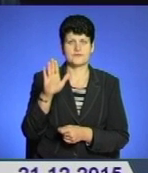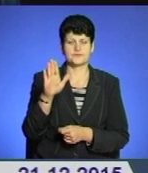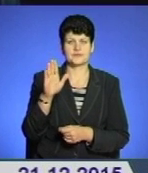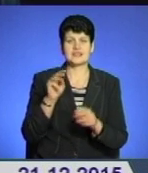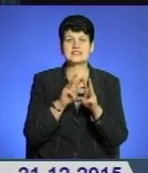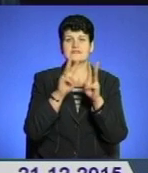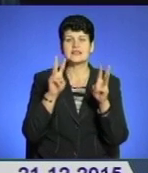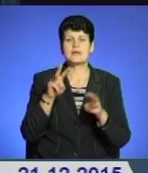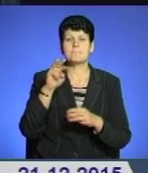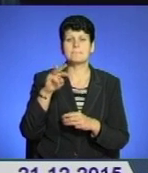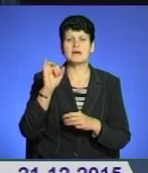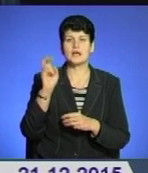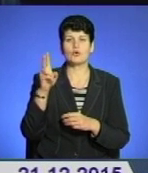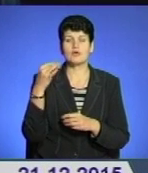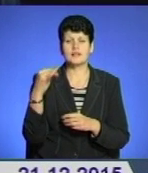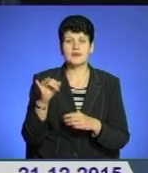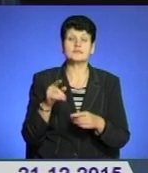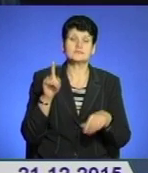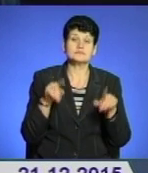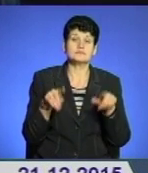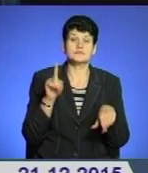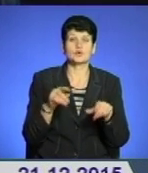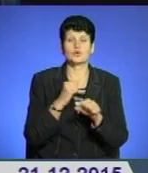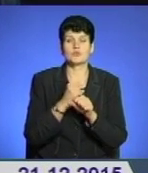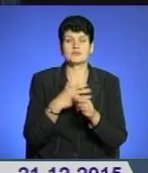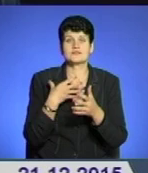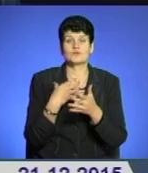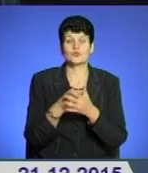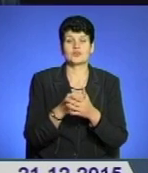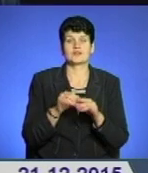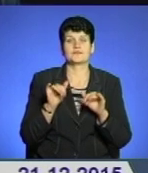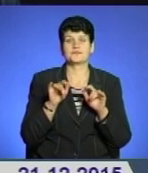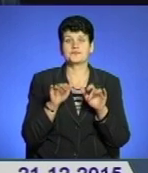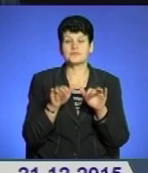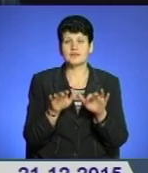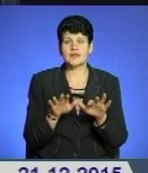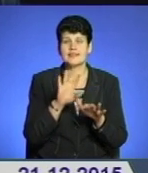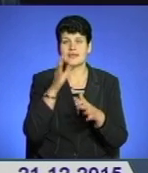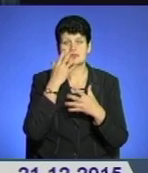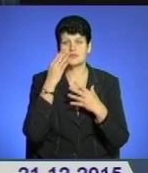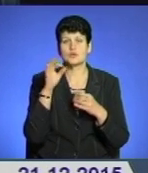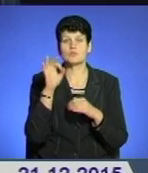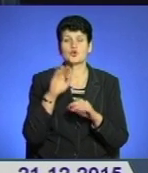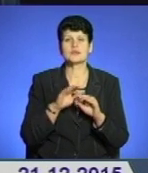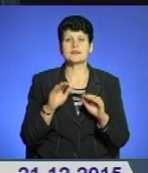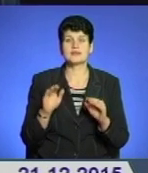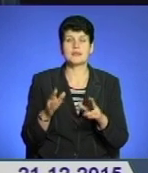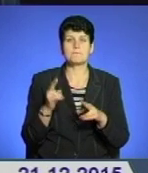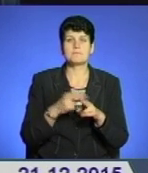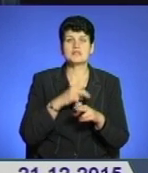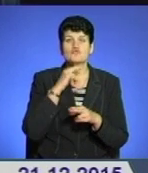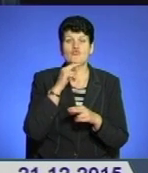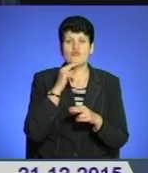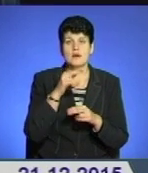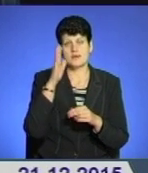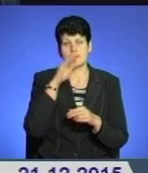Святий Миколай інколи здійснює свої добрі вчинки через інших. Так, з нагоди свята благодійники не забули і про дітей, обділених увагою та